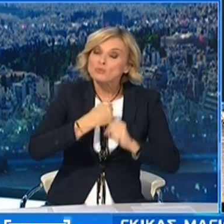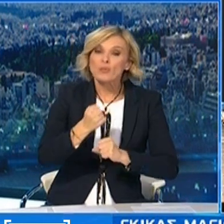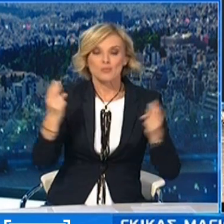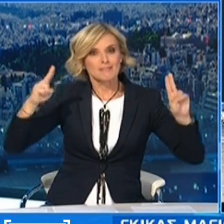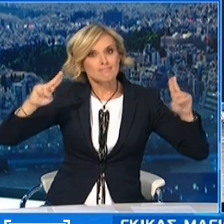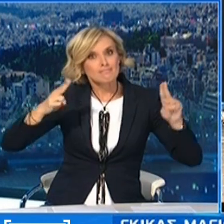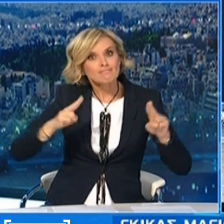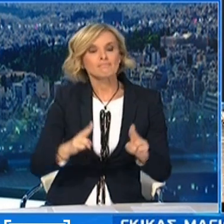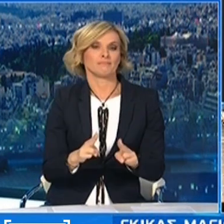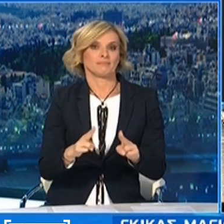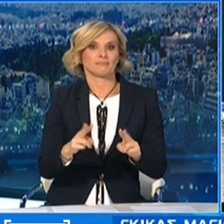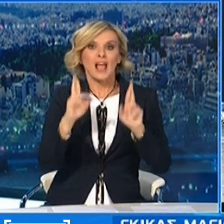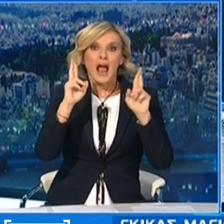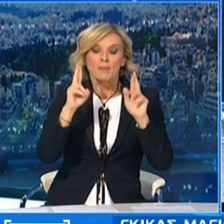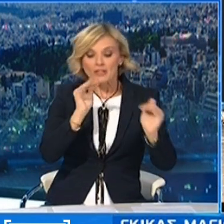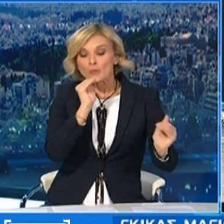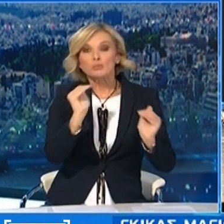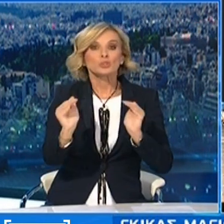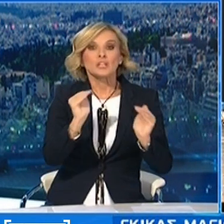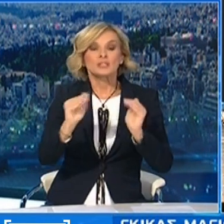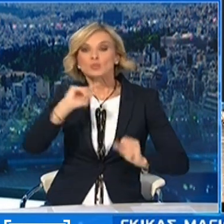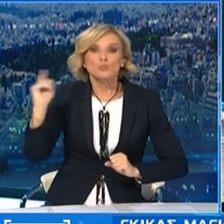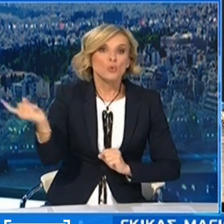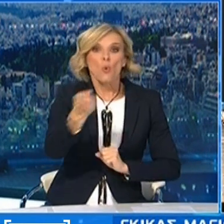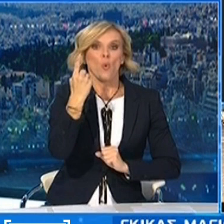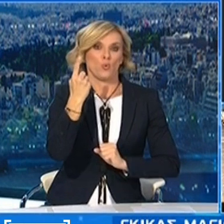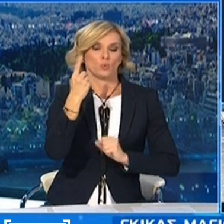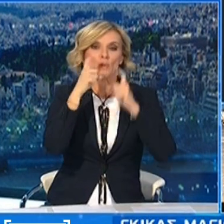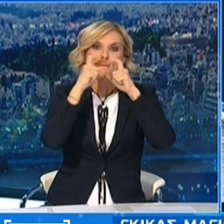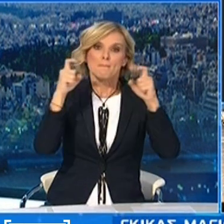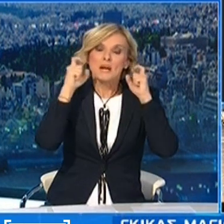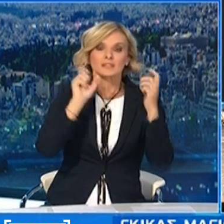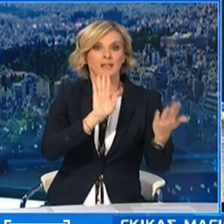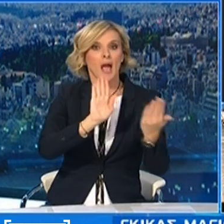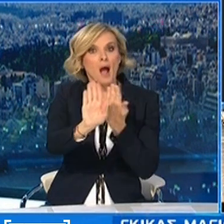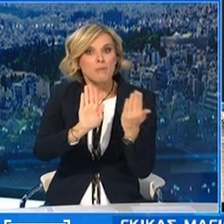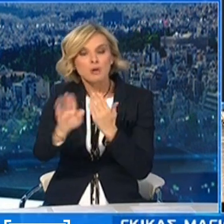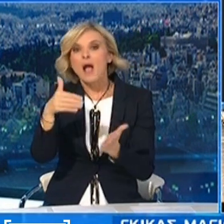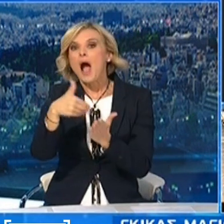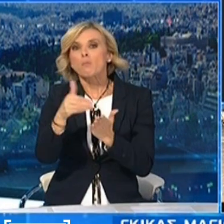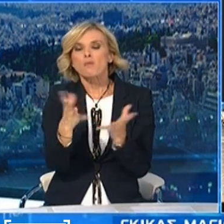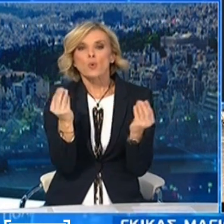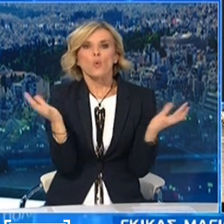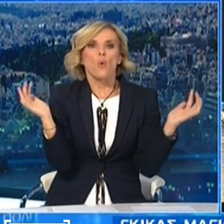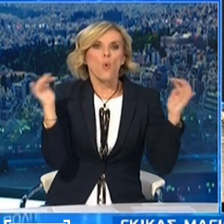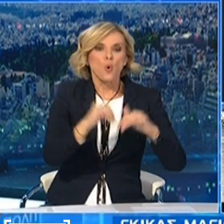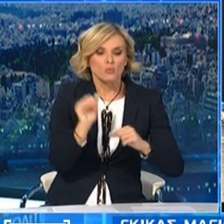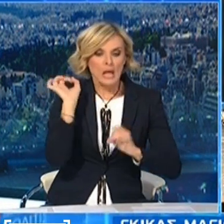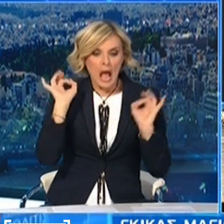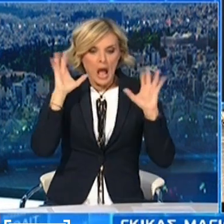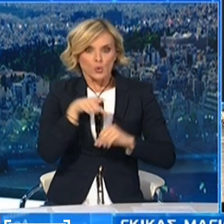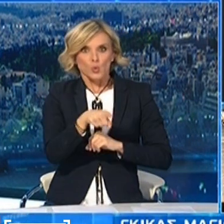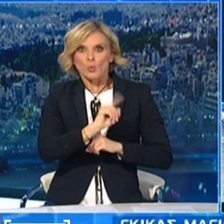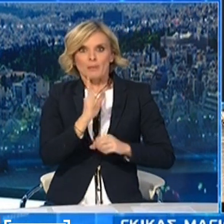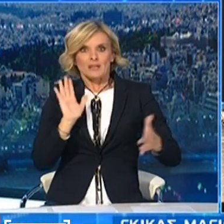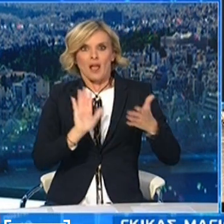την επιδημία και τους συνανθρώπους μας. Φοράμε μάσκα. Κρατάμε αποστάσεις, αποφεύγουμε συγχρονισμό με αγνώστους. Ο